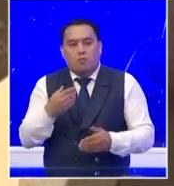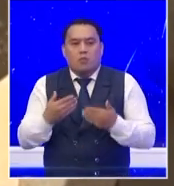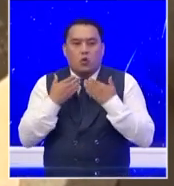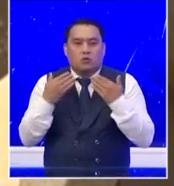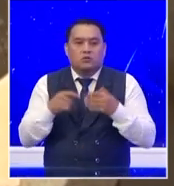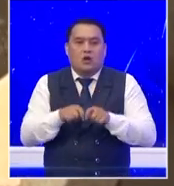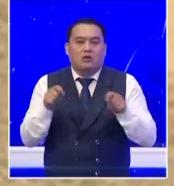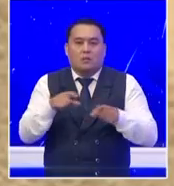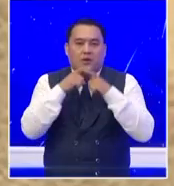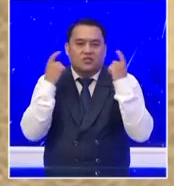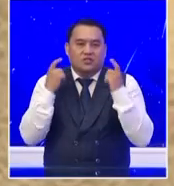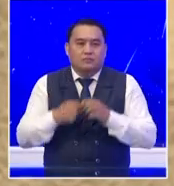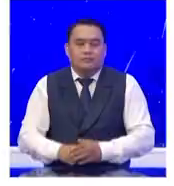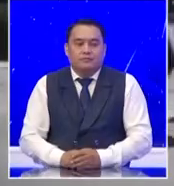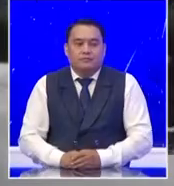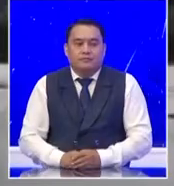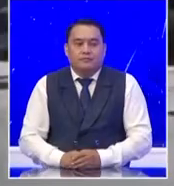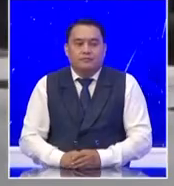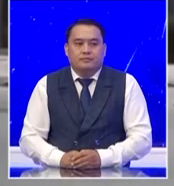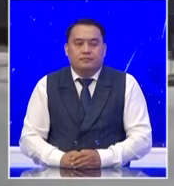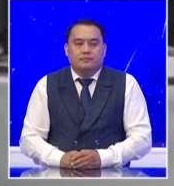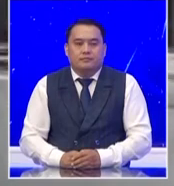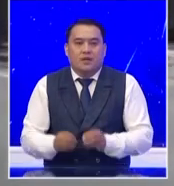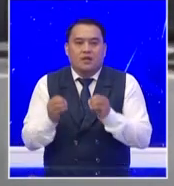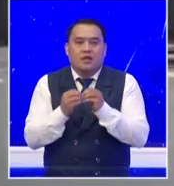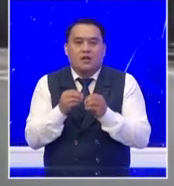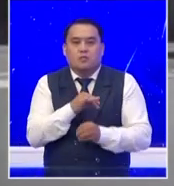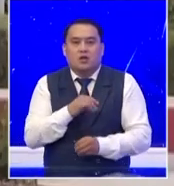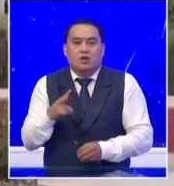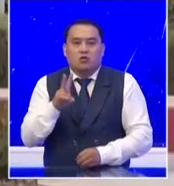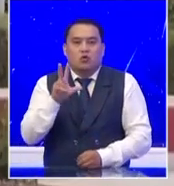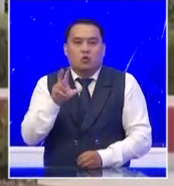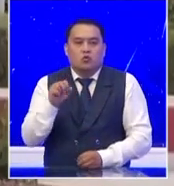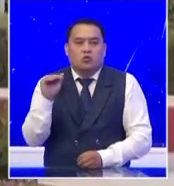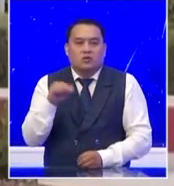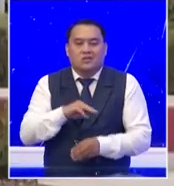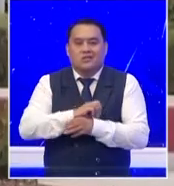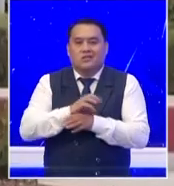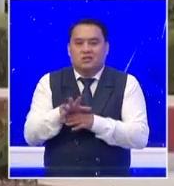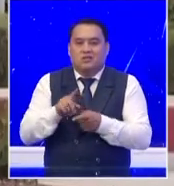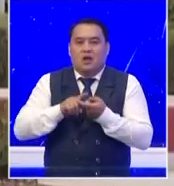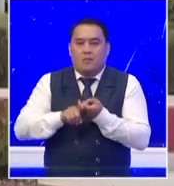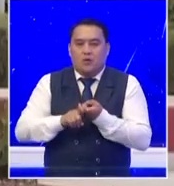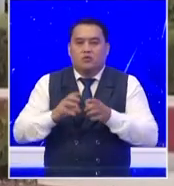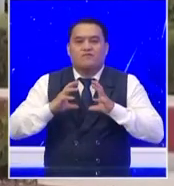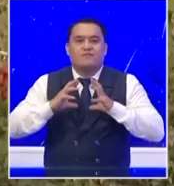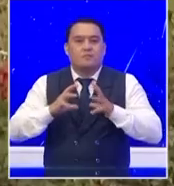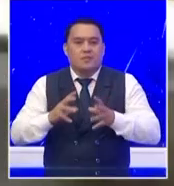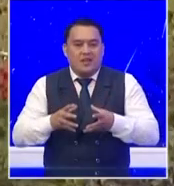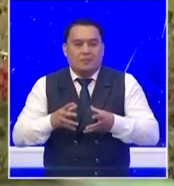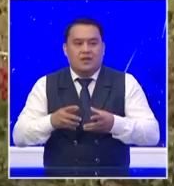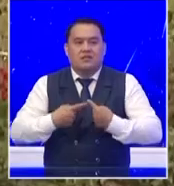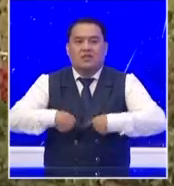торжественного снятия с него медицинской маски. Более 10 300 000 случаев коронавируса зафиксировано во всем мире. Всемирная